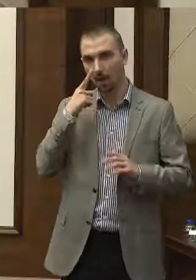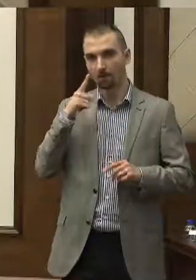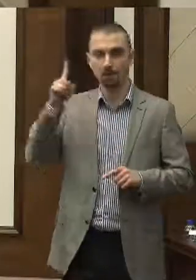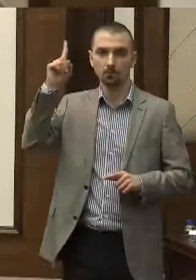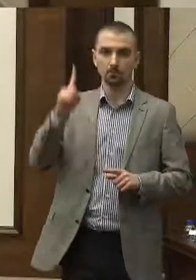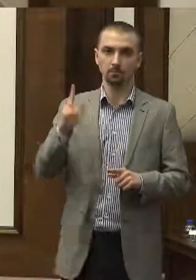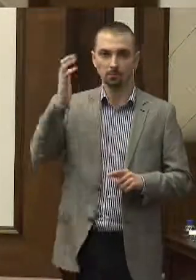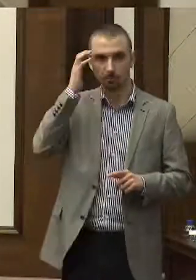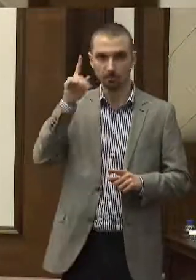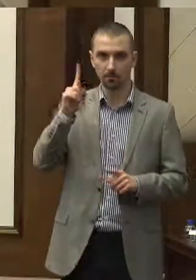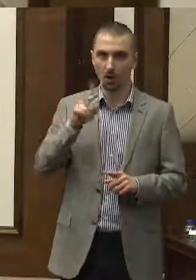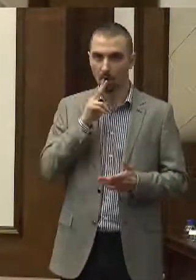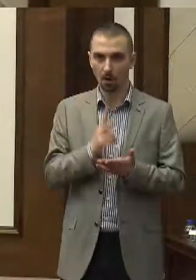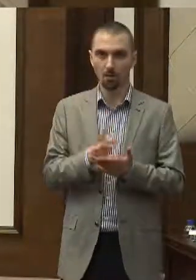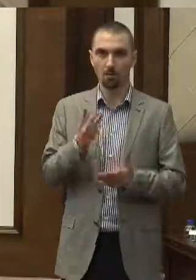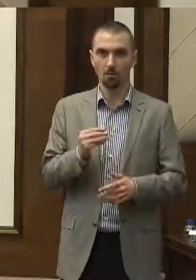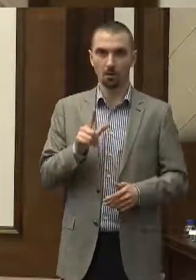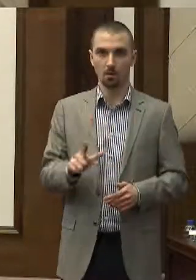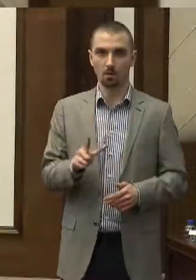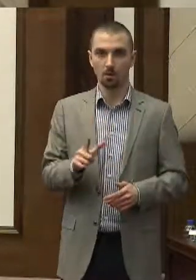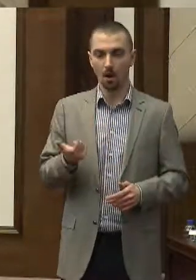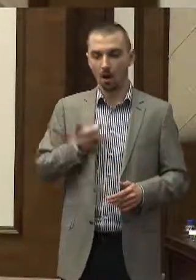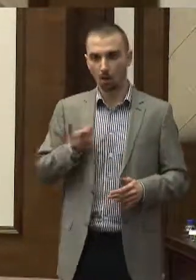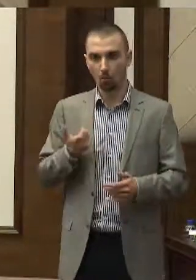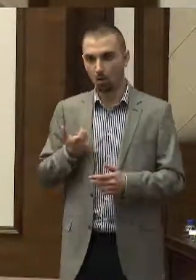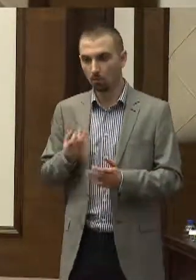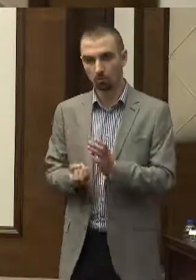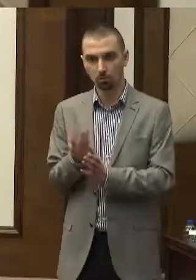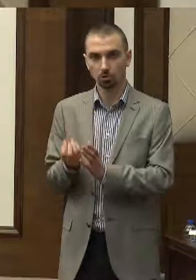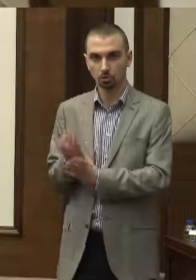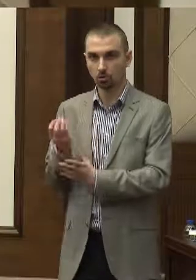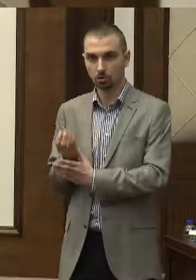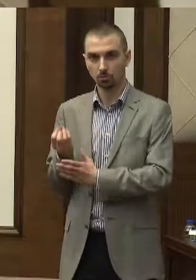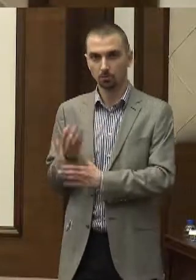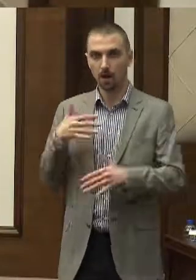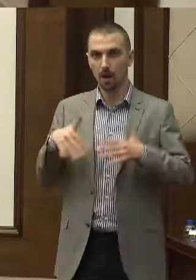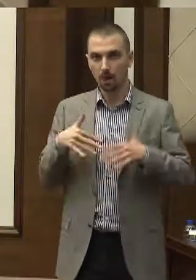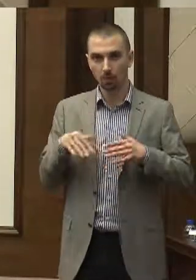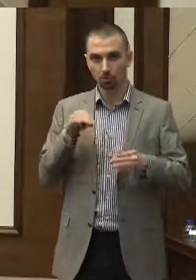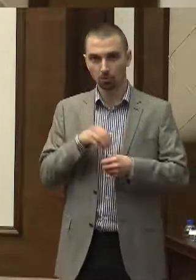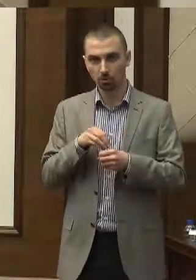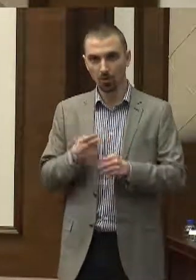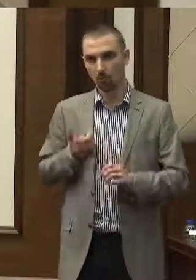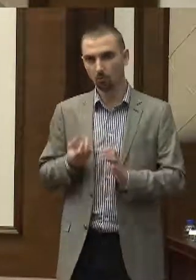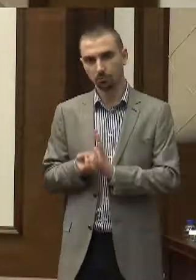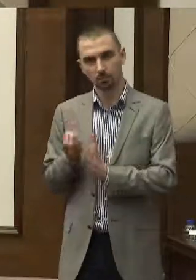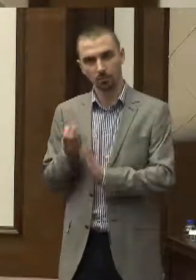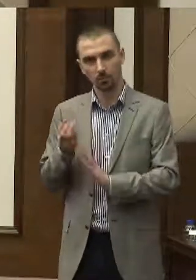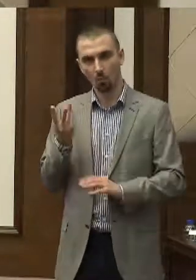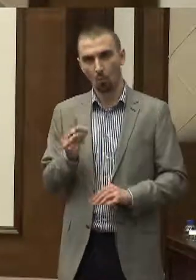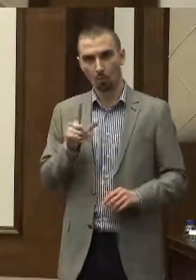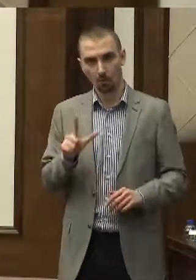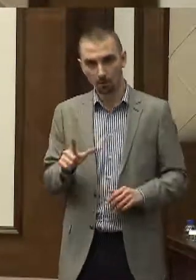ile sağlanabilecektir. Devletimizin gerekli yasaları çıkartıp özellikle erişebilirlik ve ulaşılabilirlik ile